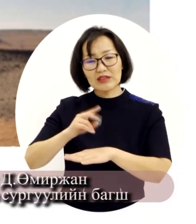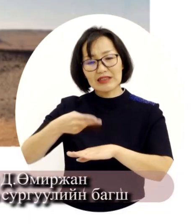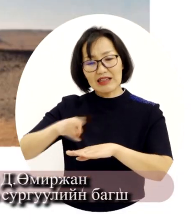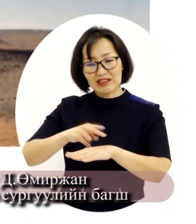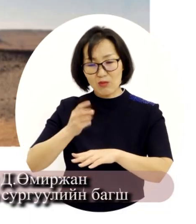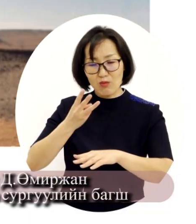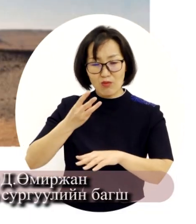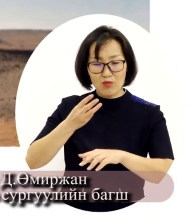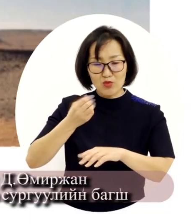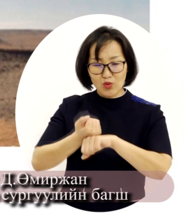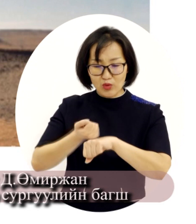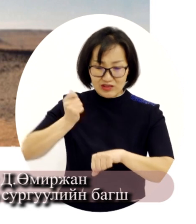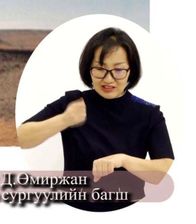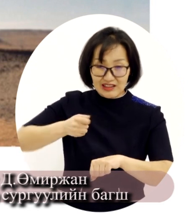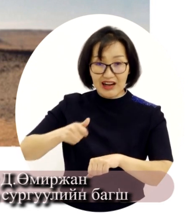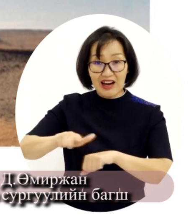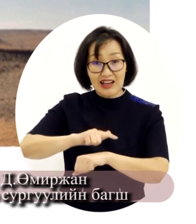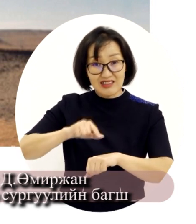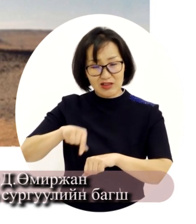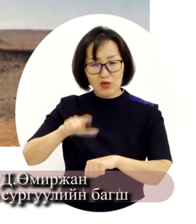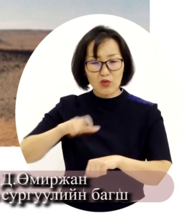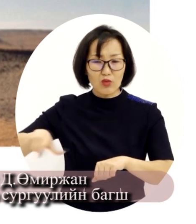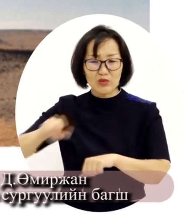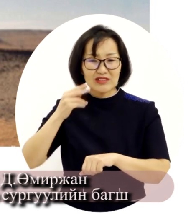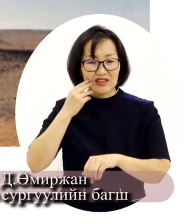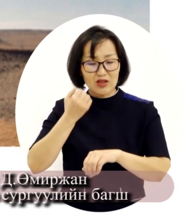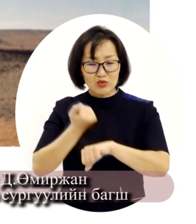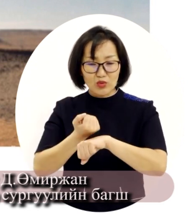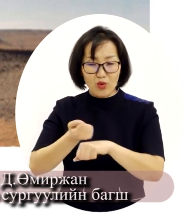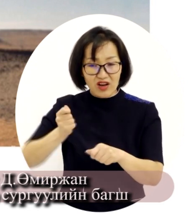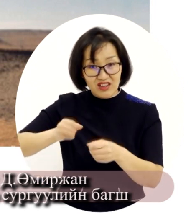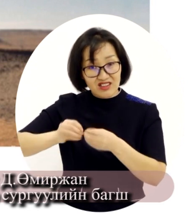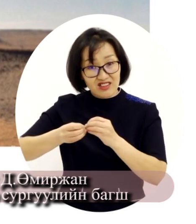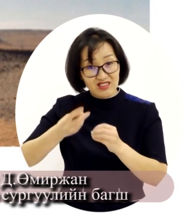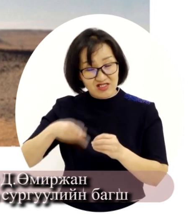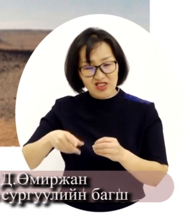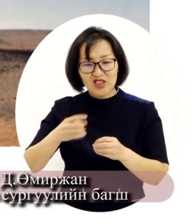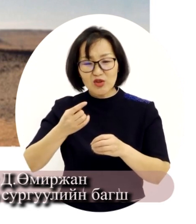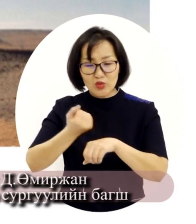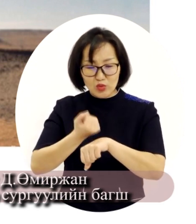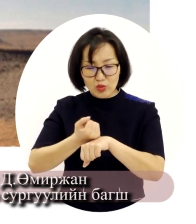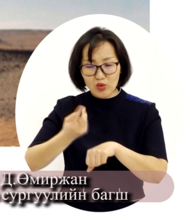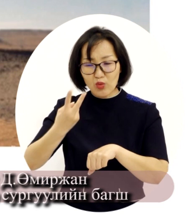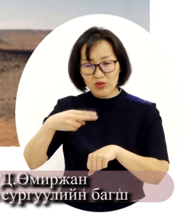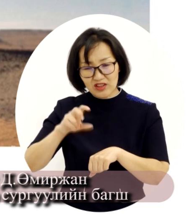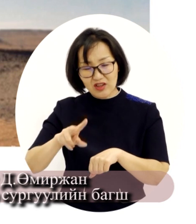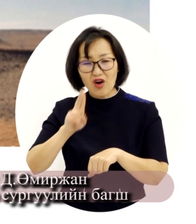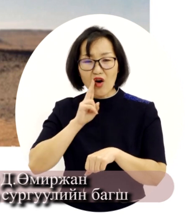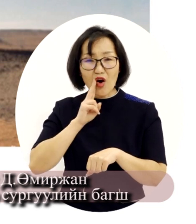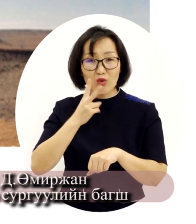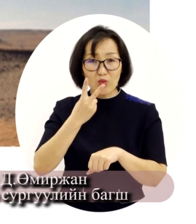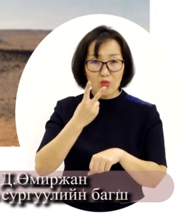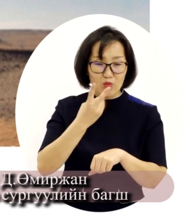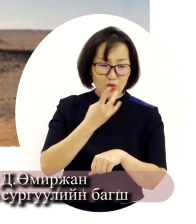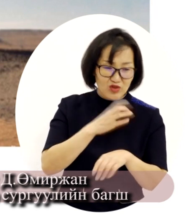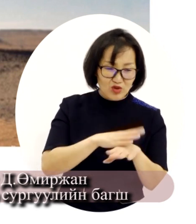заттарының табылған жері екен. Бұл Сукуатар аймағындағы Мүңг хан сомының Остан, Бостан,